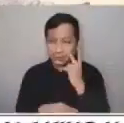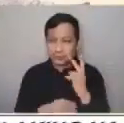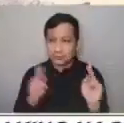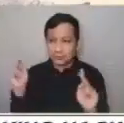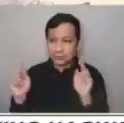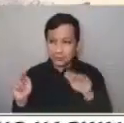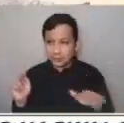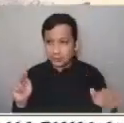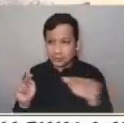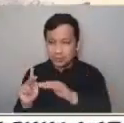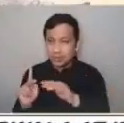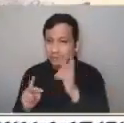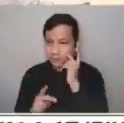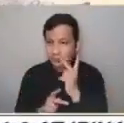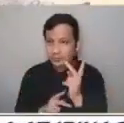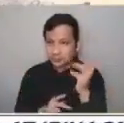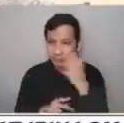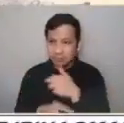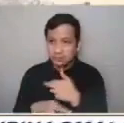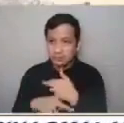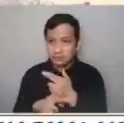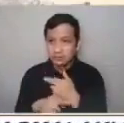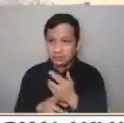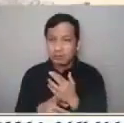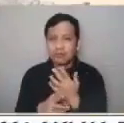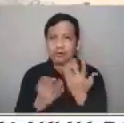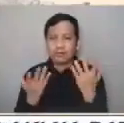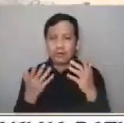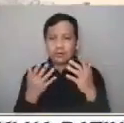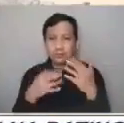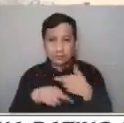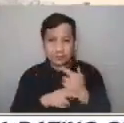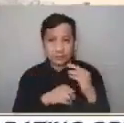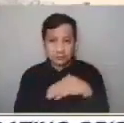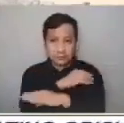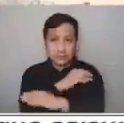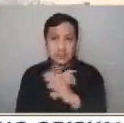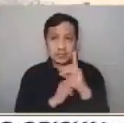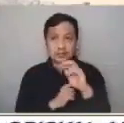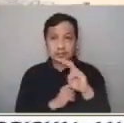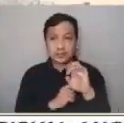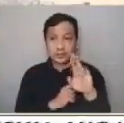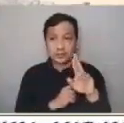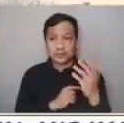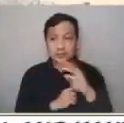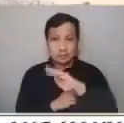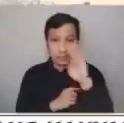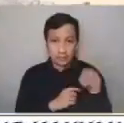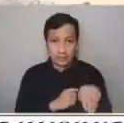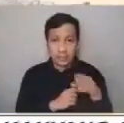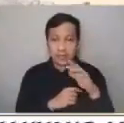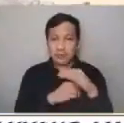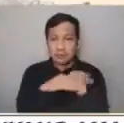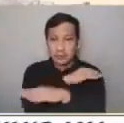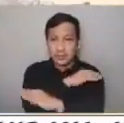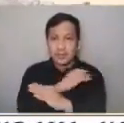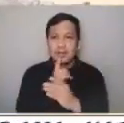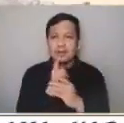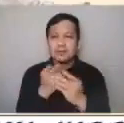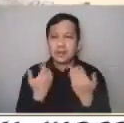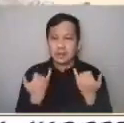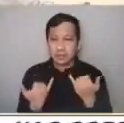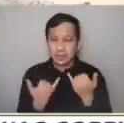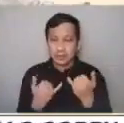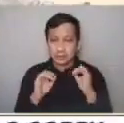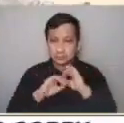ang pagtapon ng basura at ang pagdura sa mismong Dolomite Beach. At ito muna ang latest mula dito sa lungsod ng